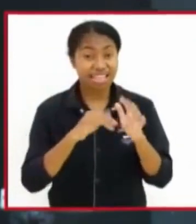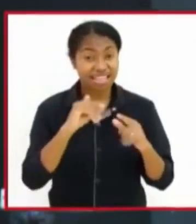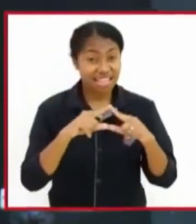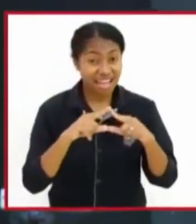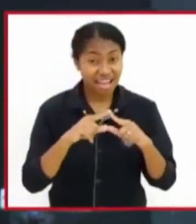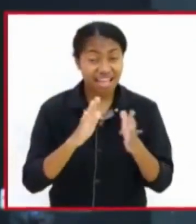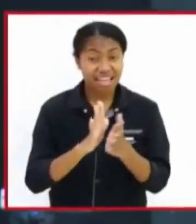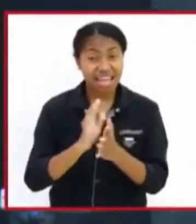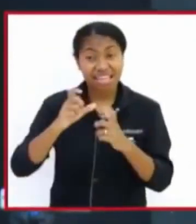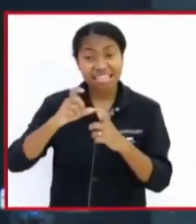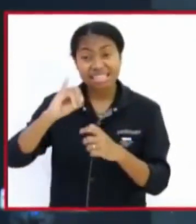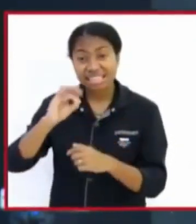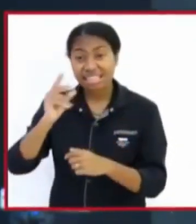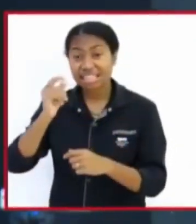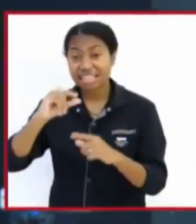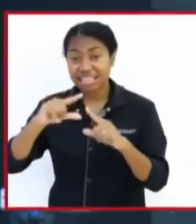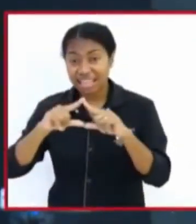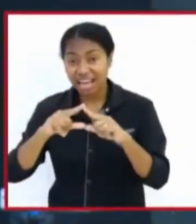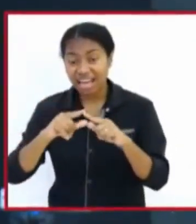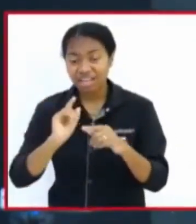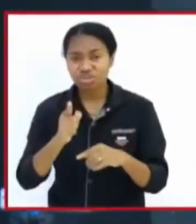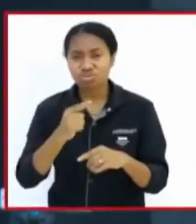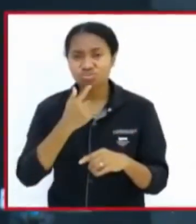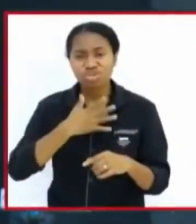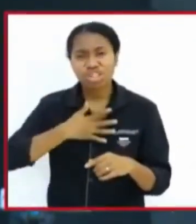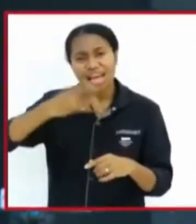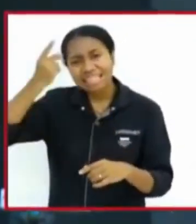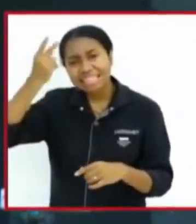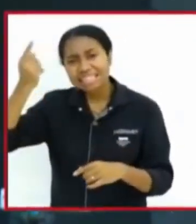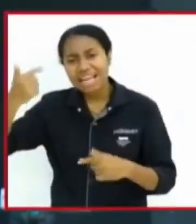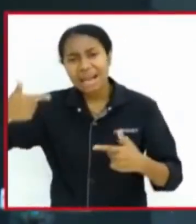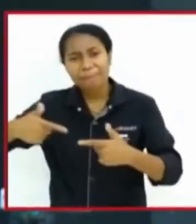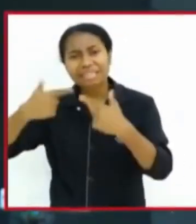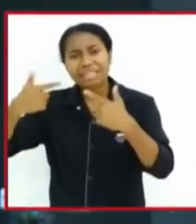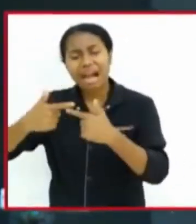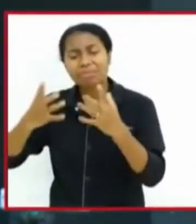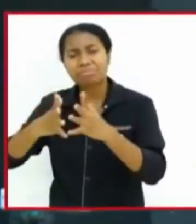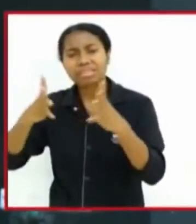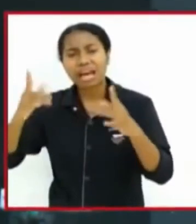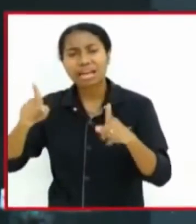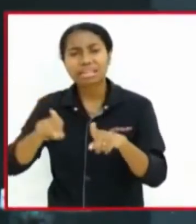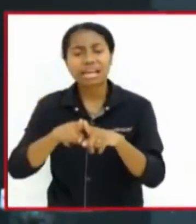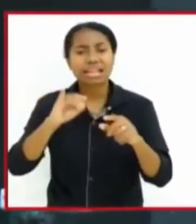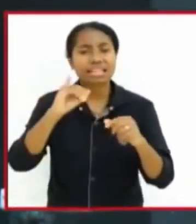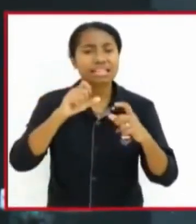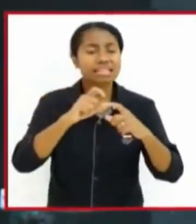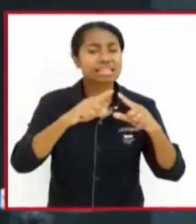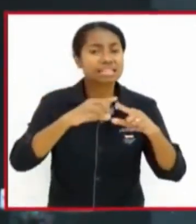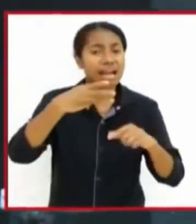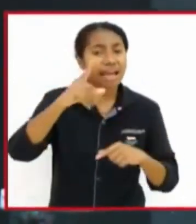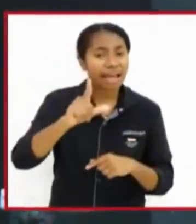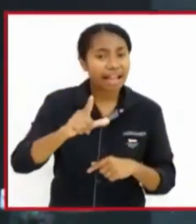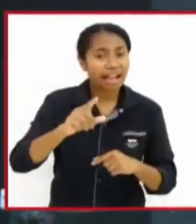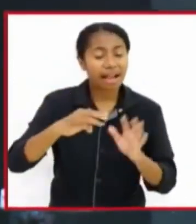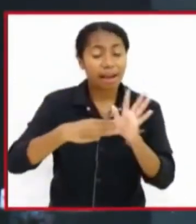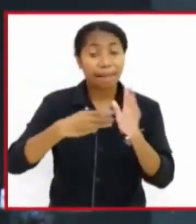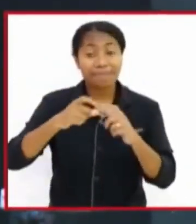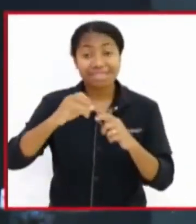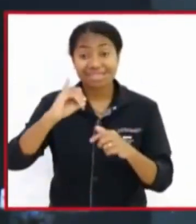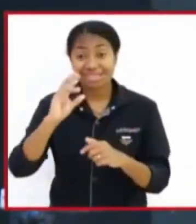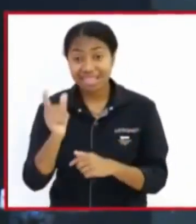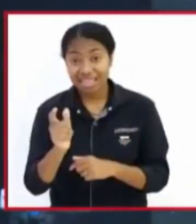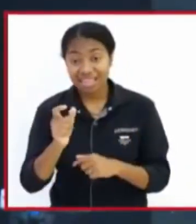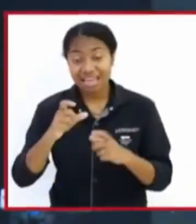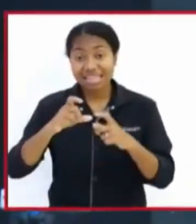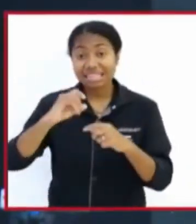itu merencanakan penyerangan besar-besaran dalam Israel Mesir Syria